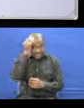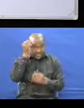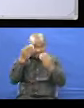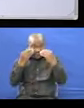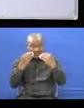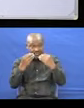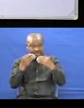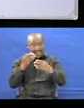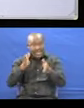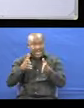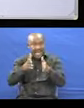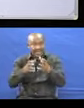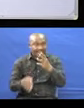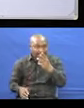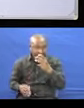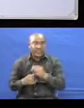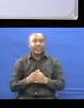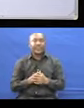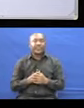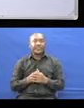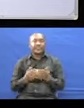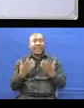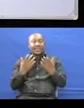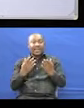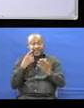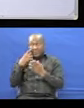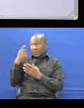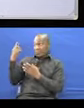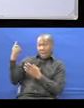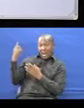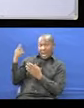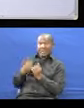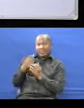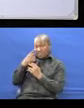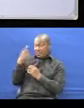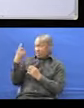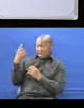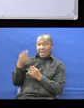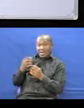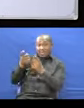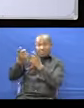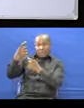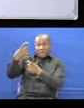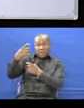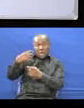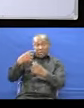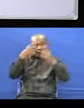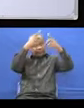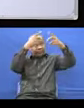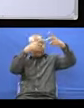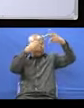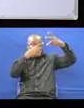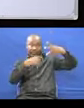3. Hebu sasa tujikumbushe na hii michoro. Unaionaje hii michoro? Kuna mchoro huu hapa, kuna huu hapa,